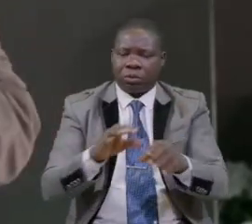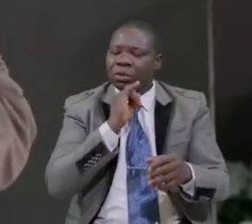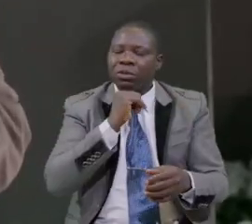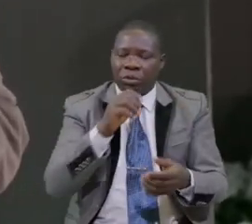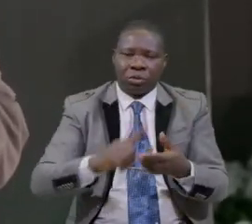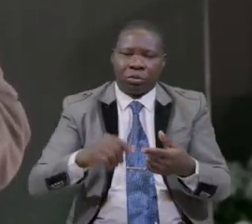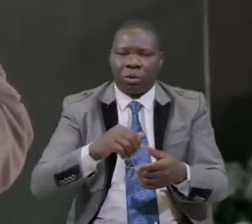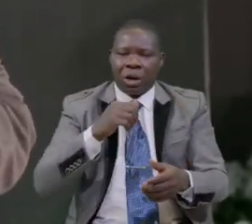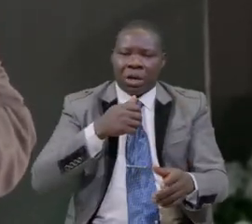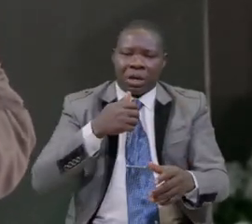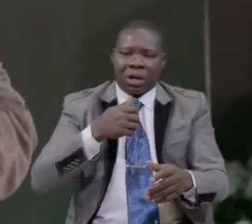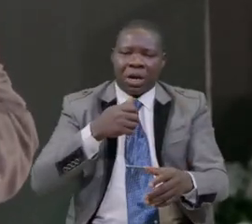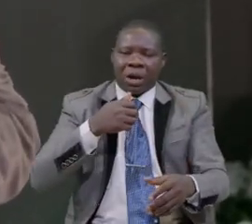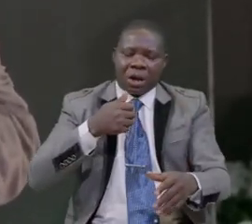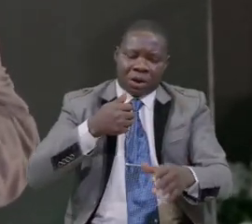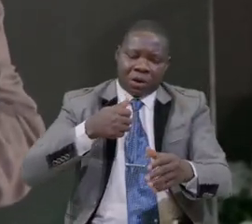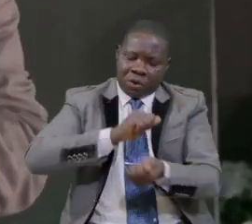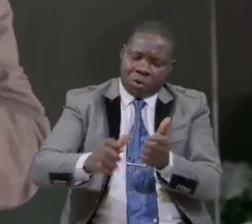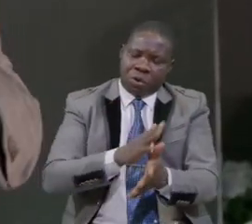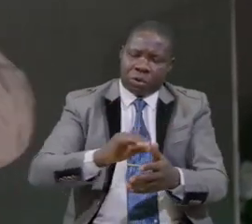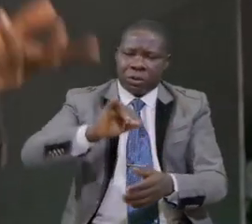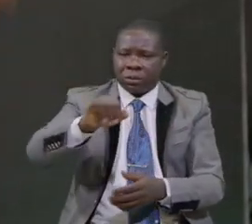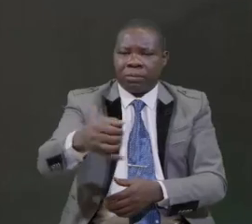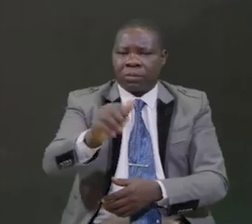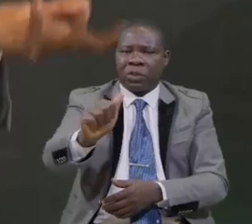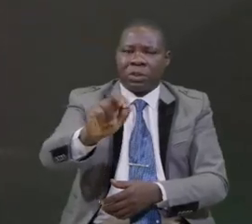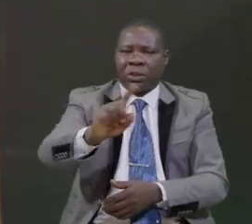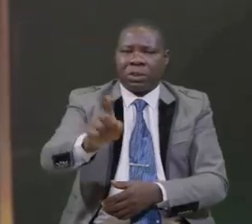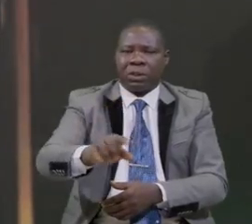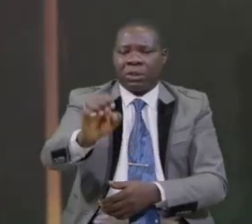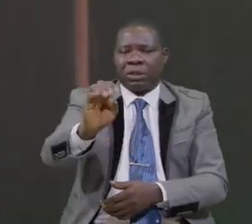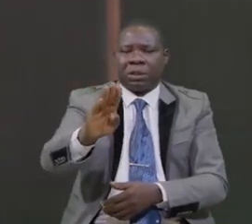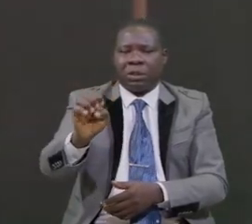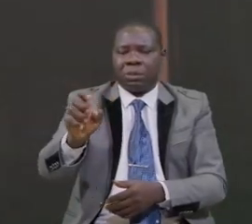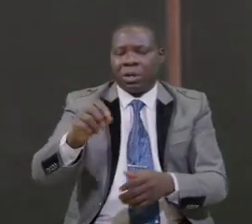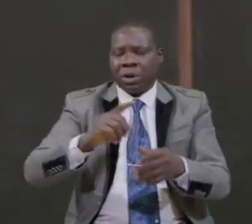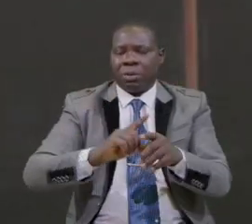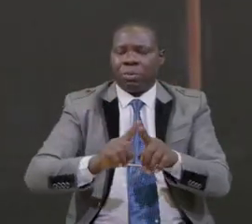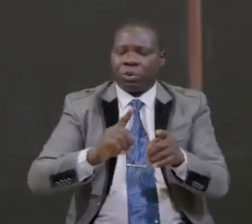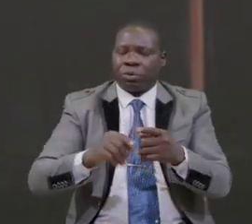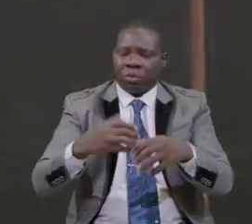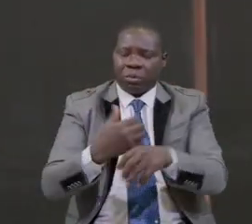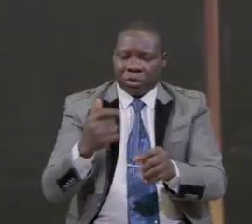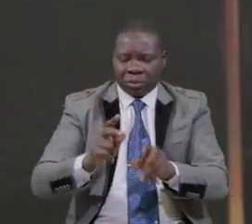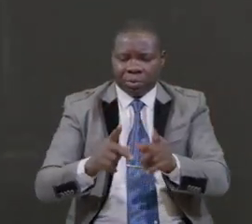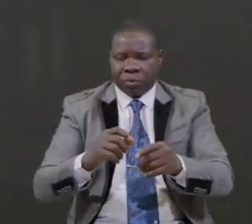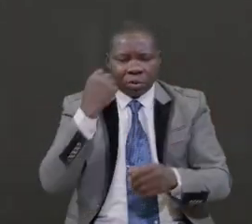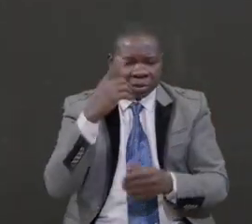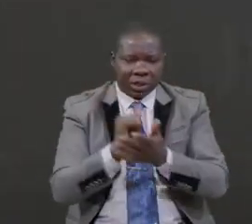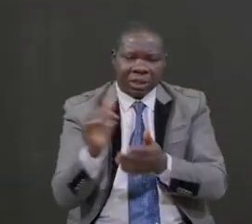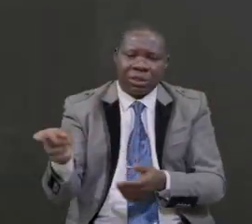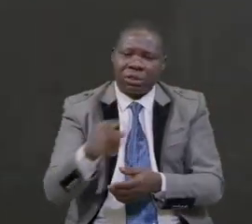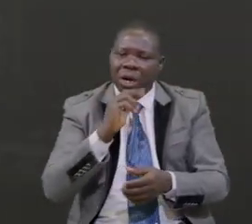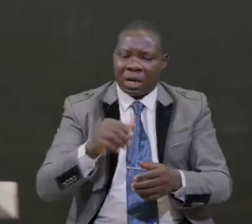pour nuire à Jézabel, c'était pour que le peuple réalise qu'il cloche des deux côtés. Ça ne l'amènera